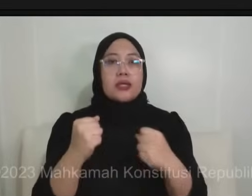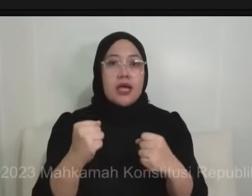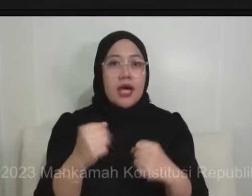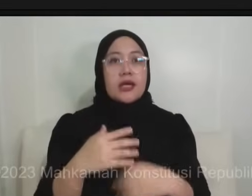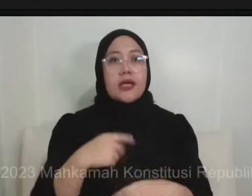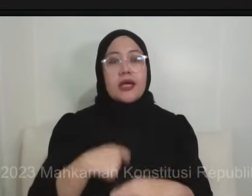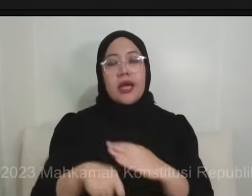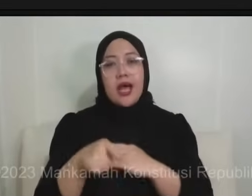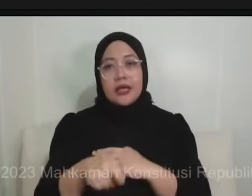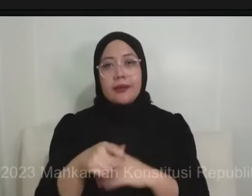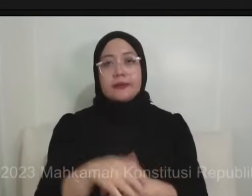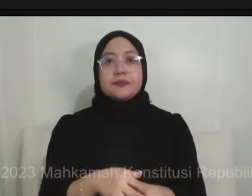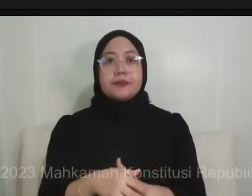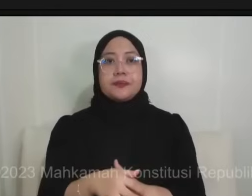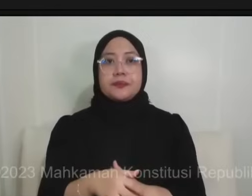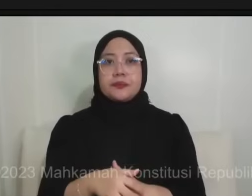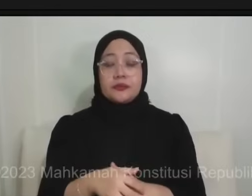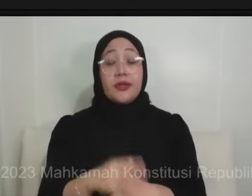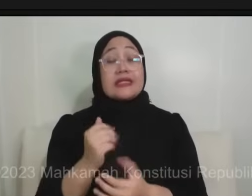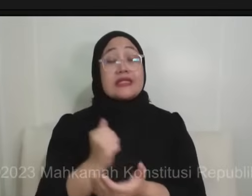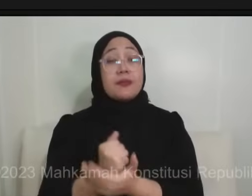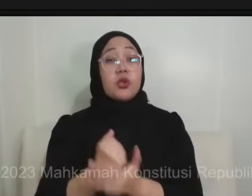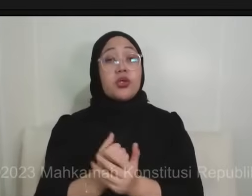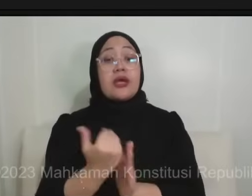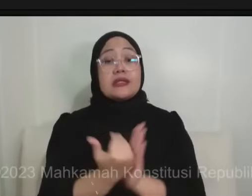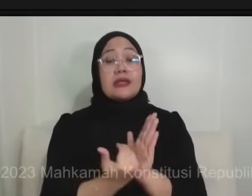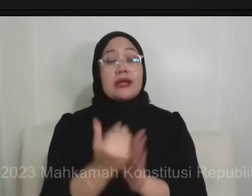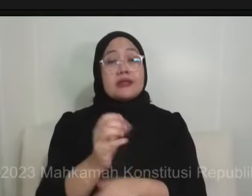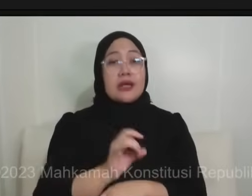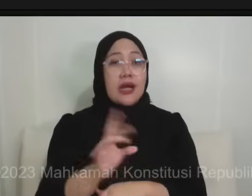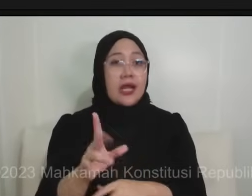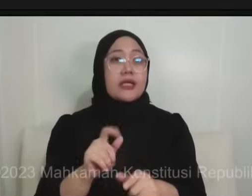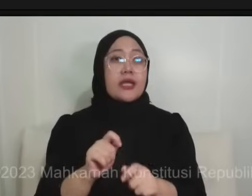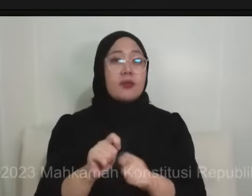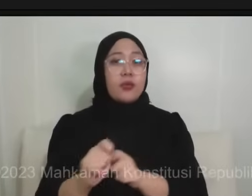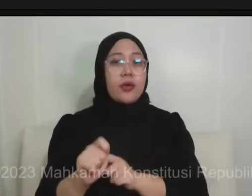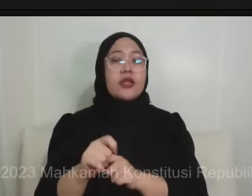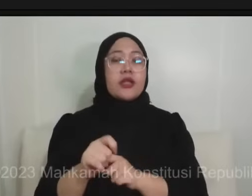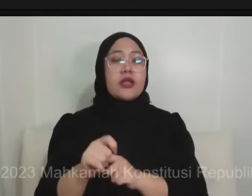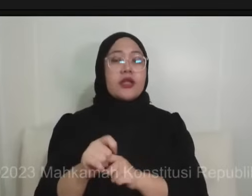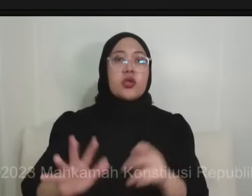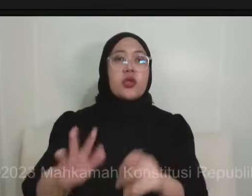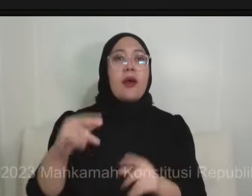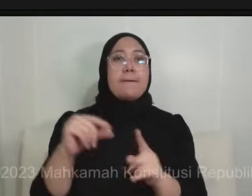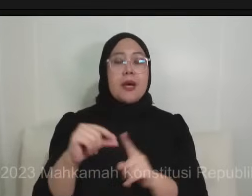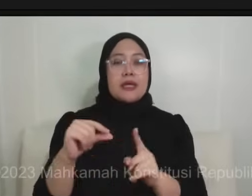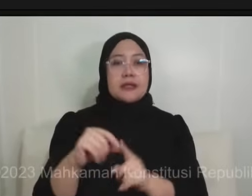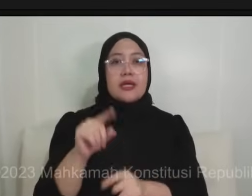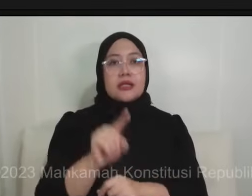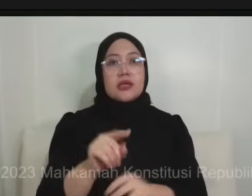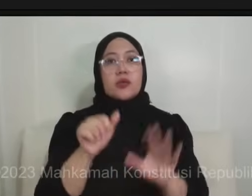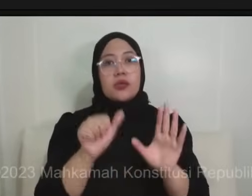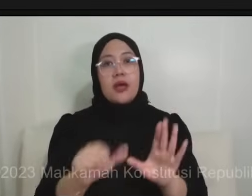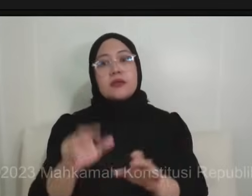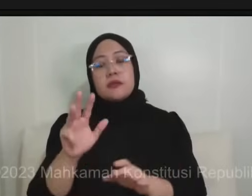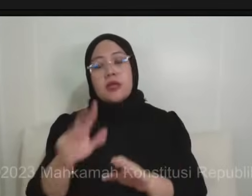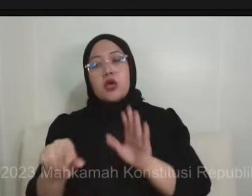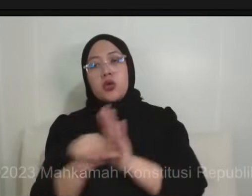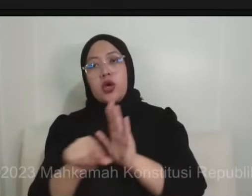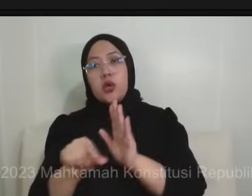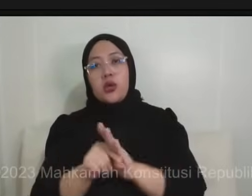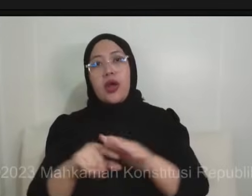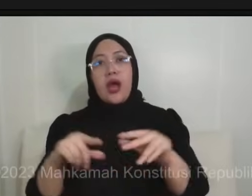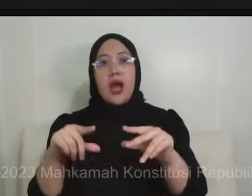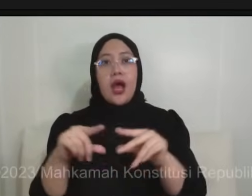yudikatif padahal syarat-syarat lainnya dalam bentuk keseluruhan pasal 169 undang-undang aquo dibentuk oleh